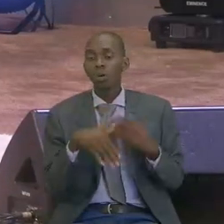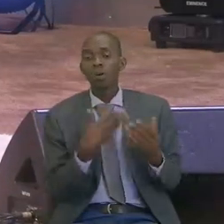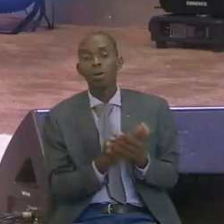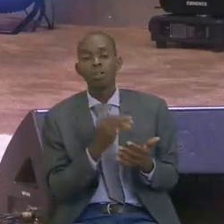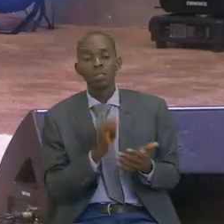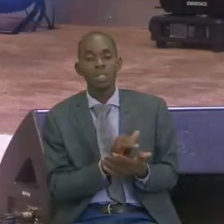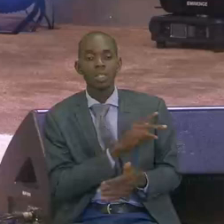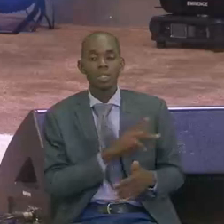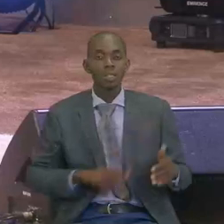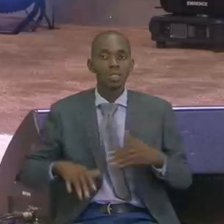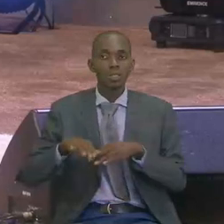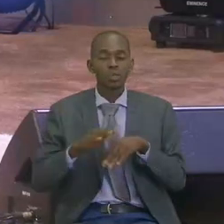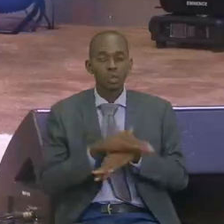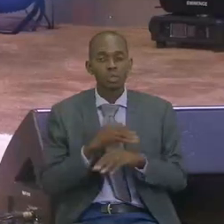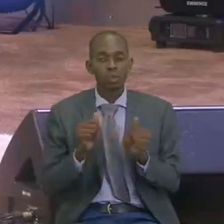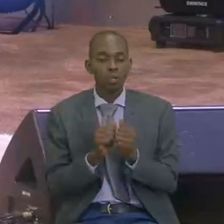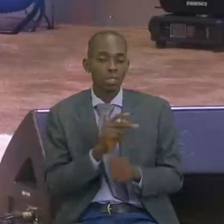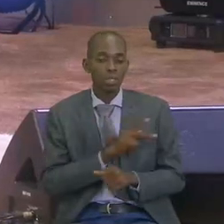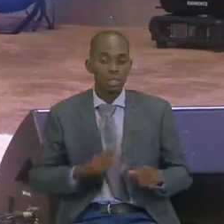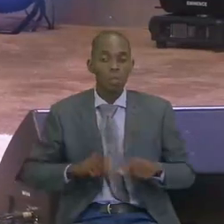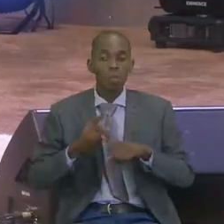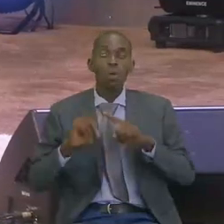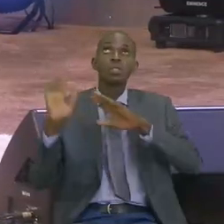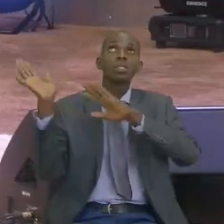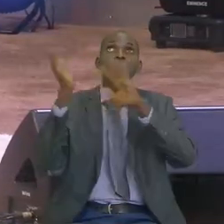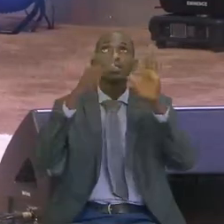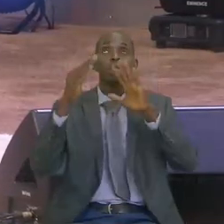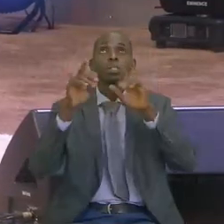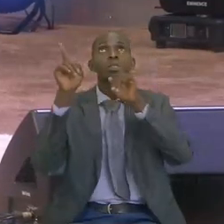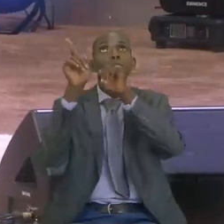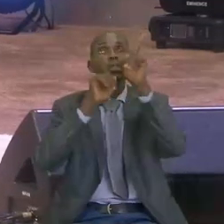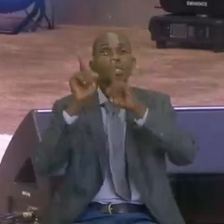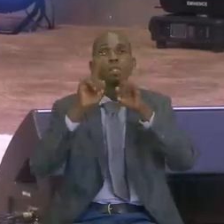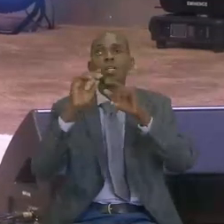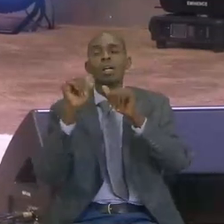non seulement ces rois, même les cieux, même les étoiles,